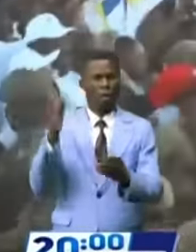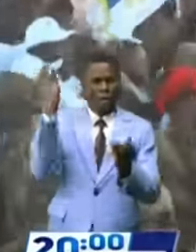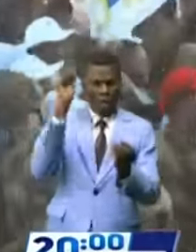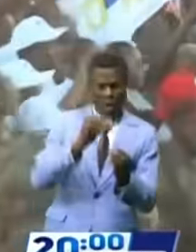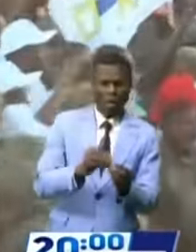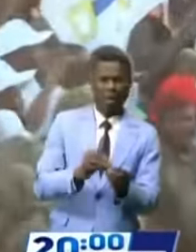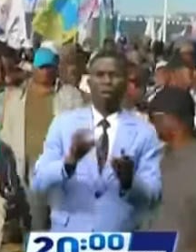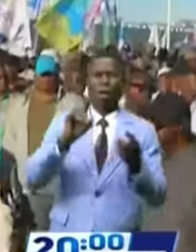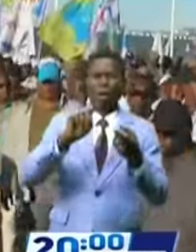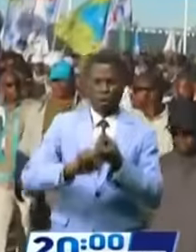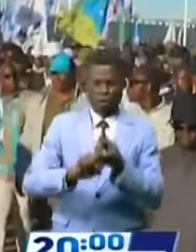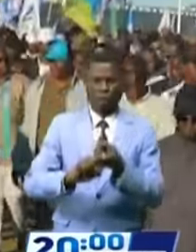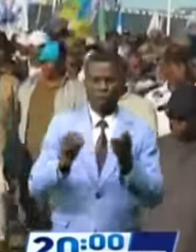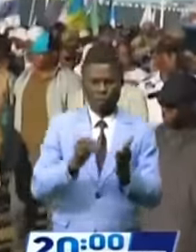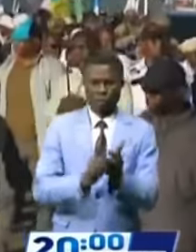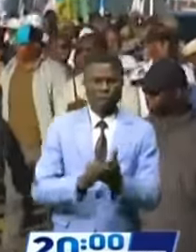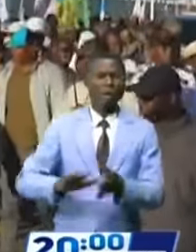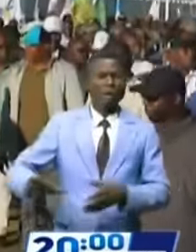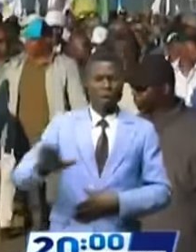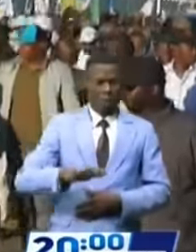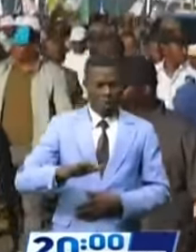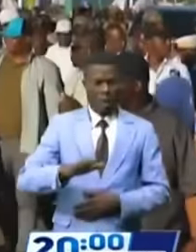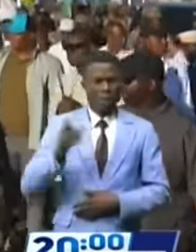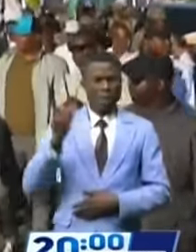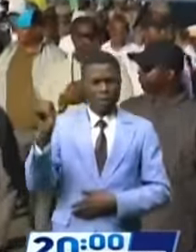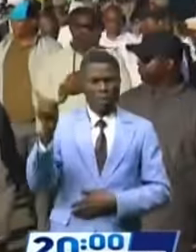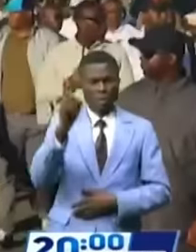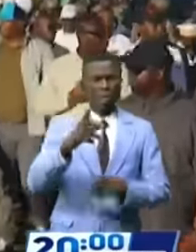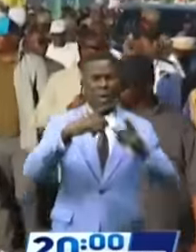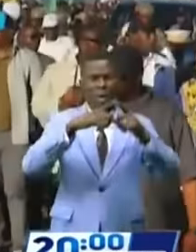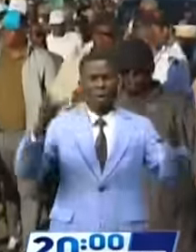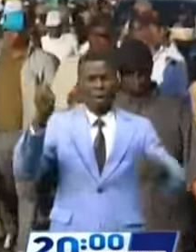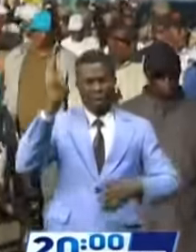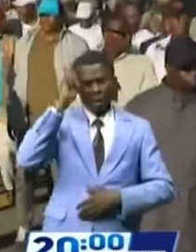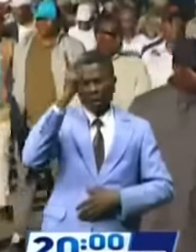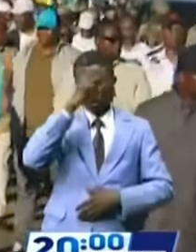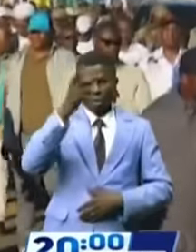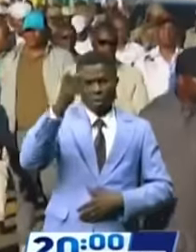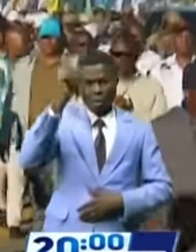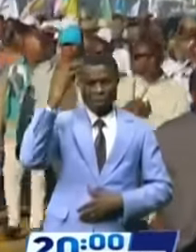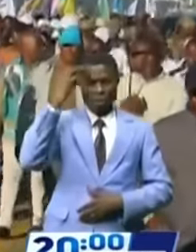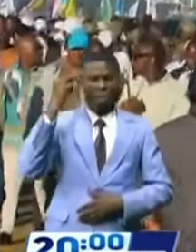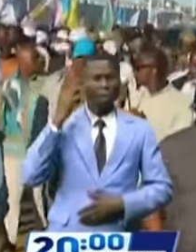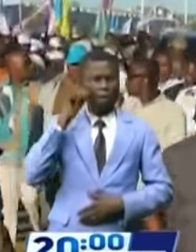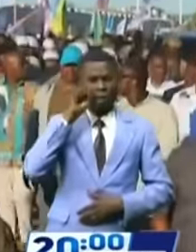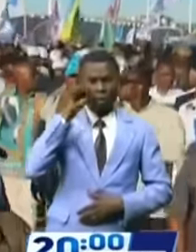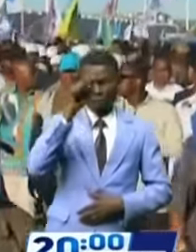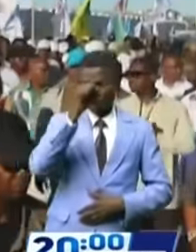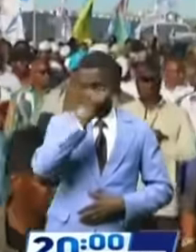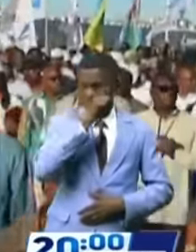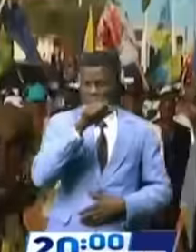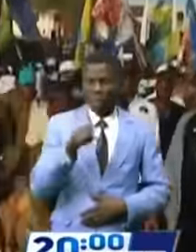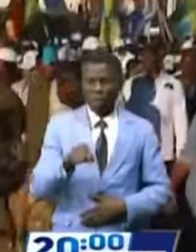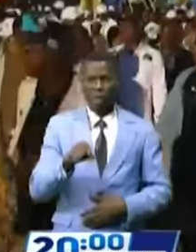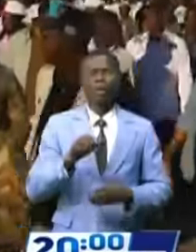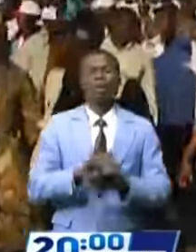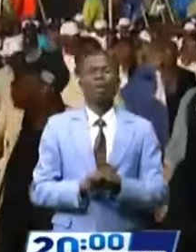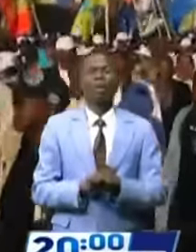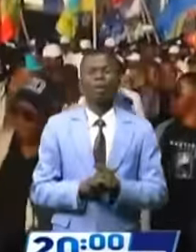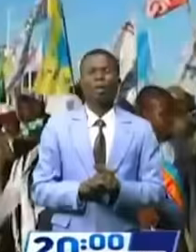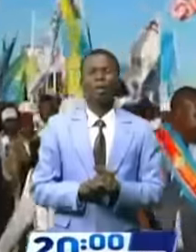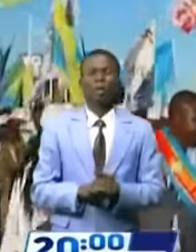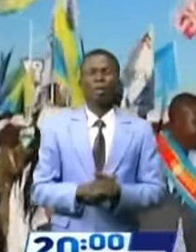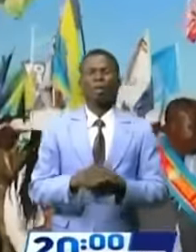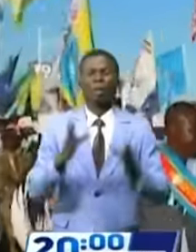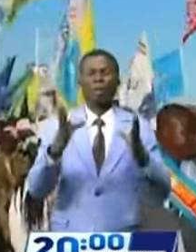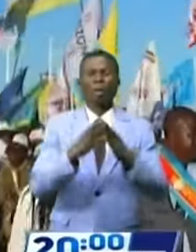sa confiance. Partout où il a été dans le Grand Katanga, le Premier ministre Jean-Michel Samalukonde